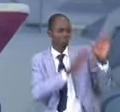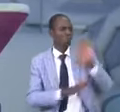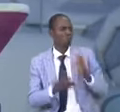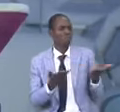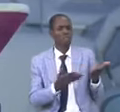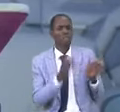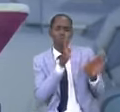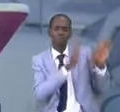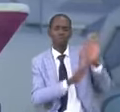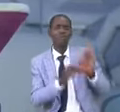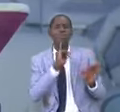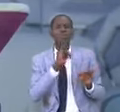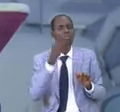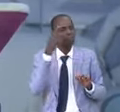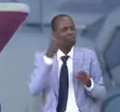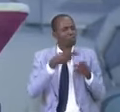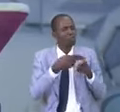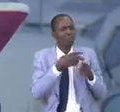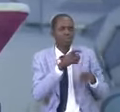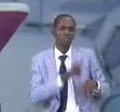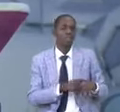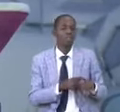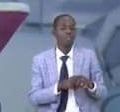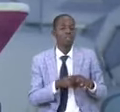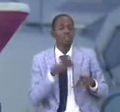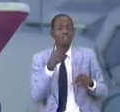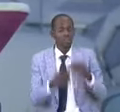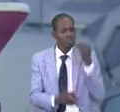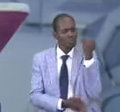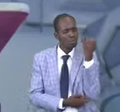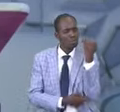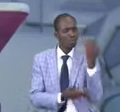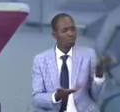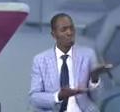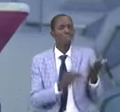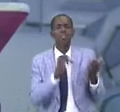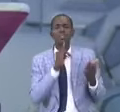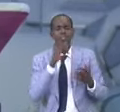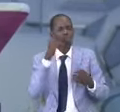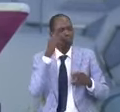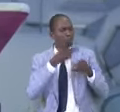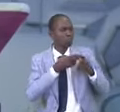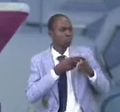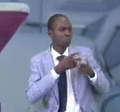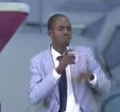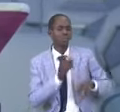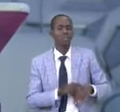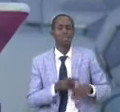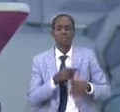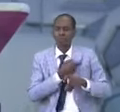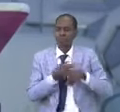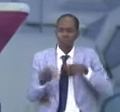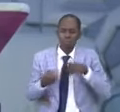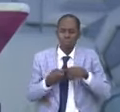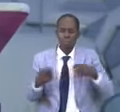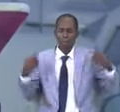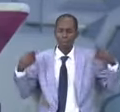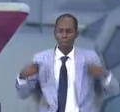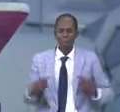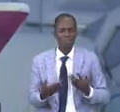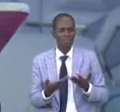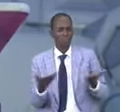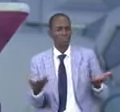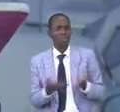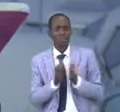temporaires et toutes les afflictions se sont temporaires n'aie pas peur n'est pas